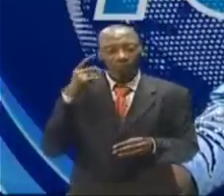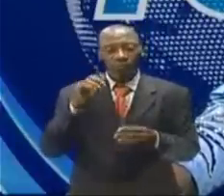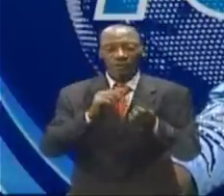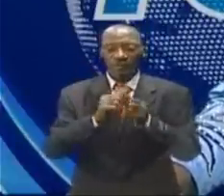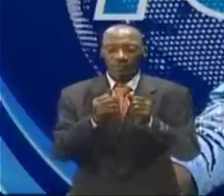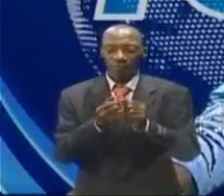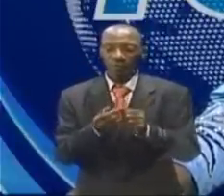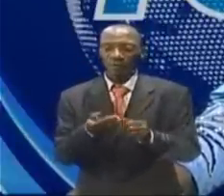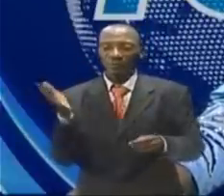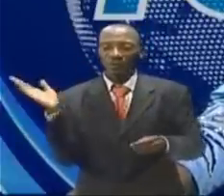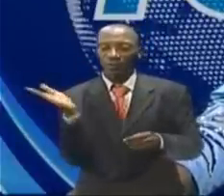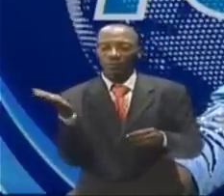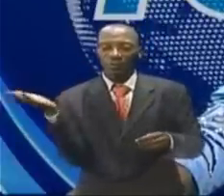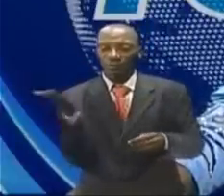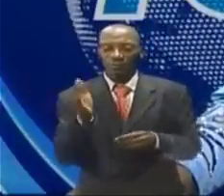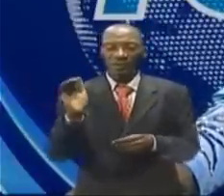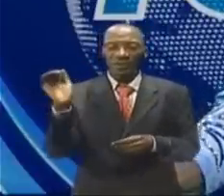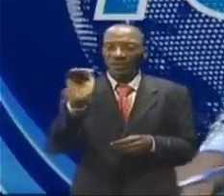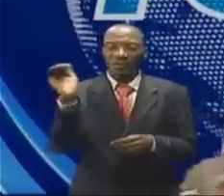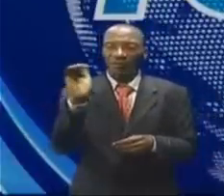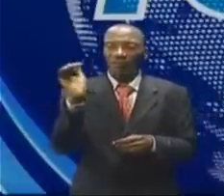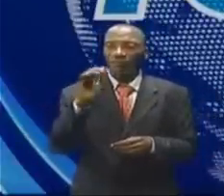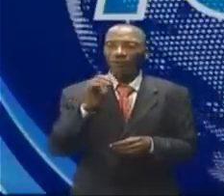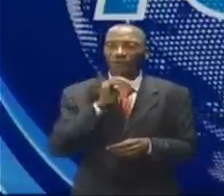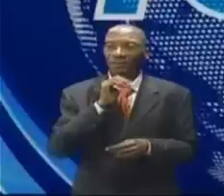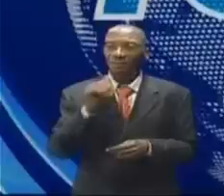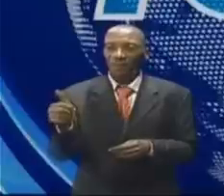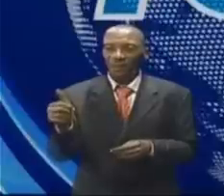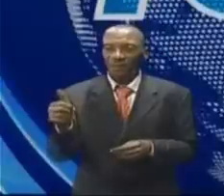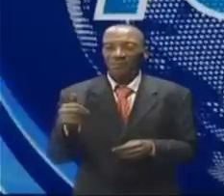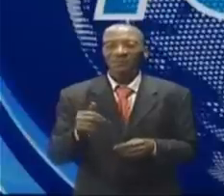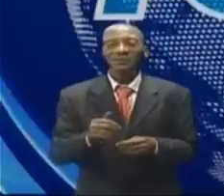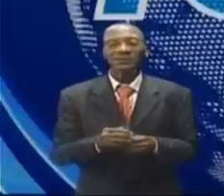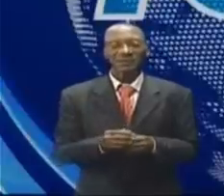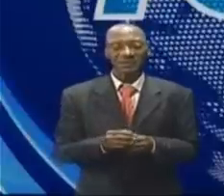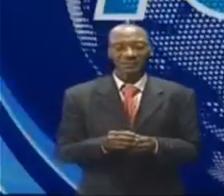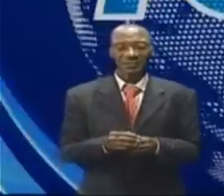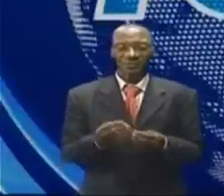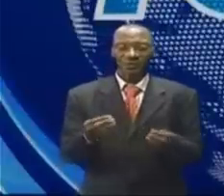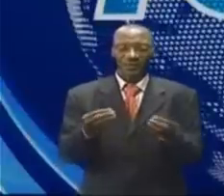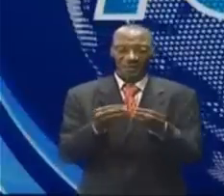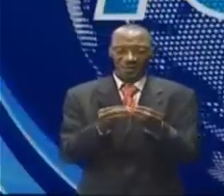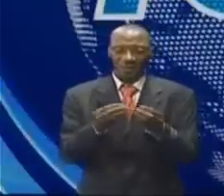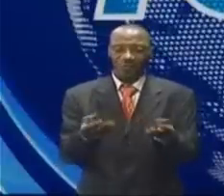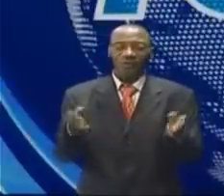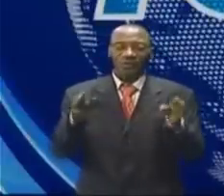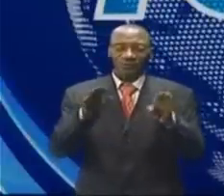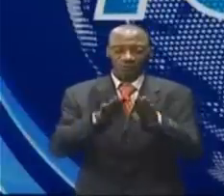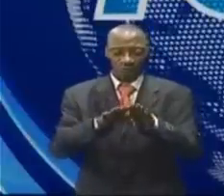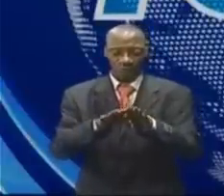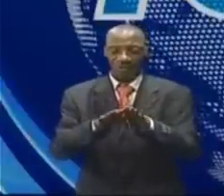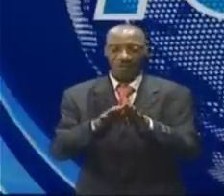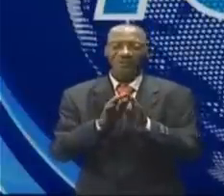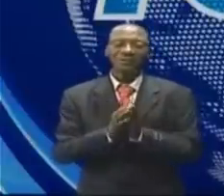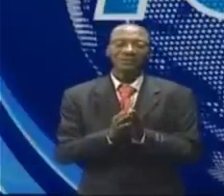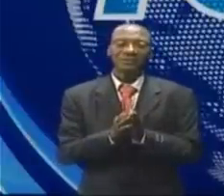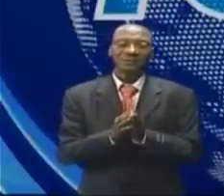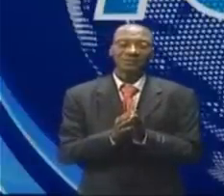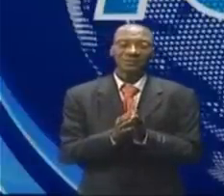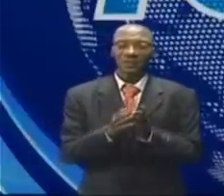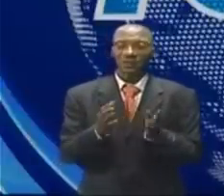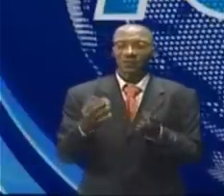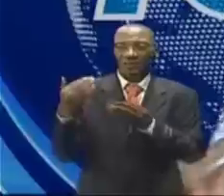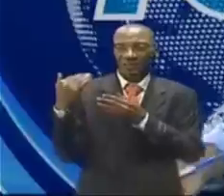zéro. Question de clarifier certains concepts susceptibles d'influencer la pensée et les pratiques en cette matière. Plusieurs